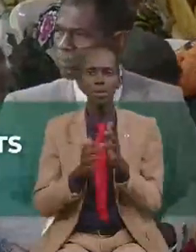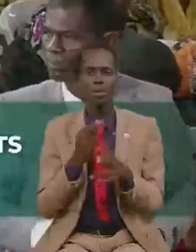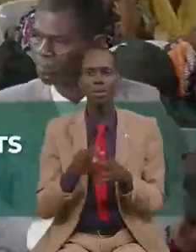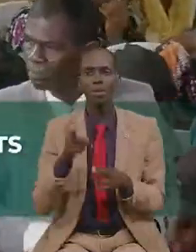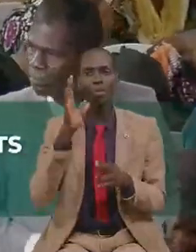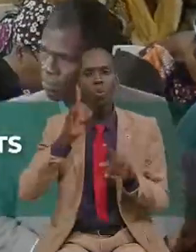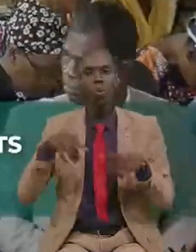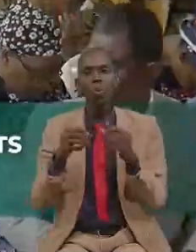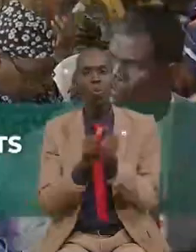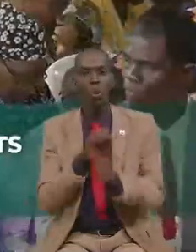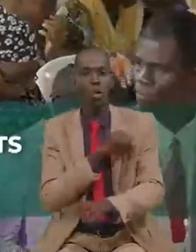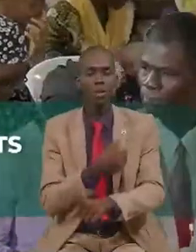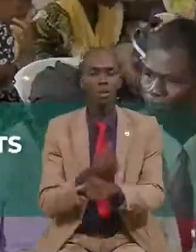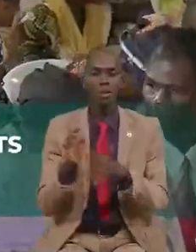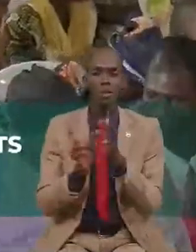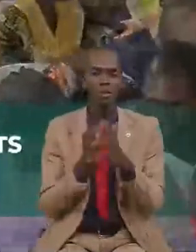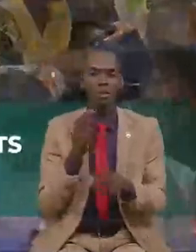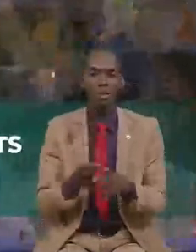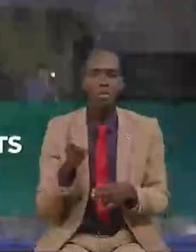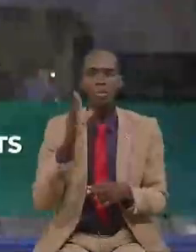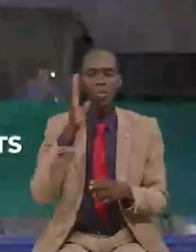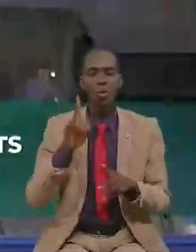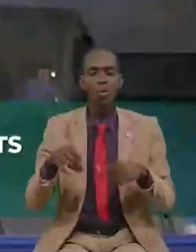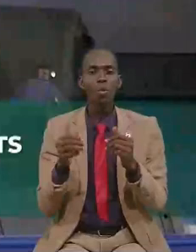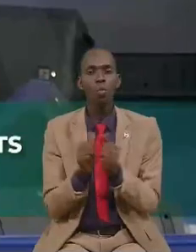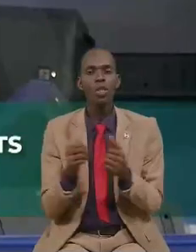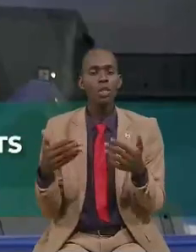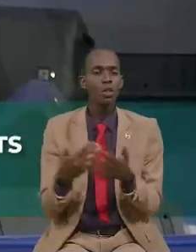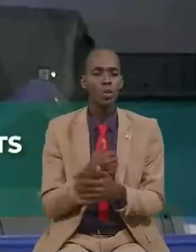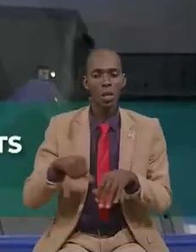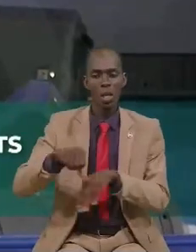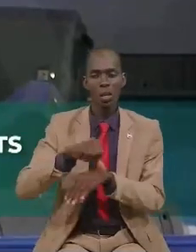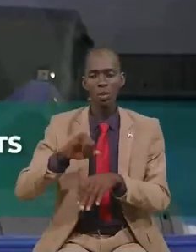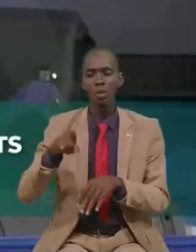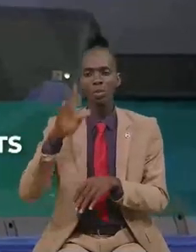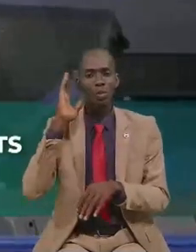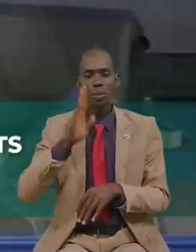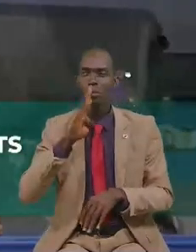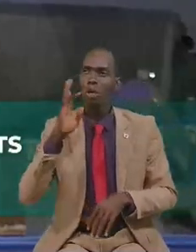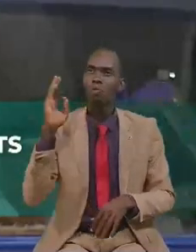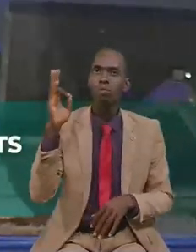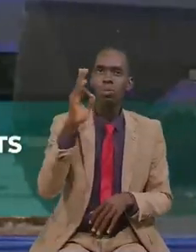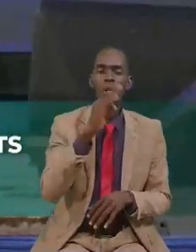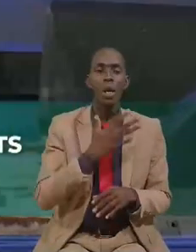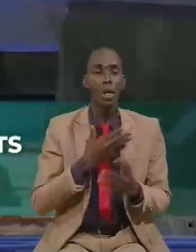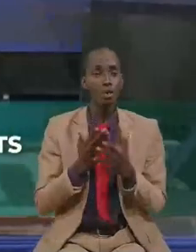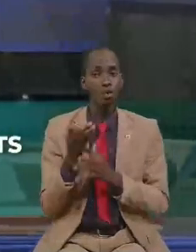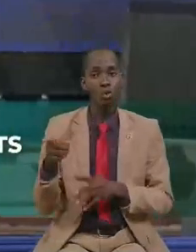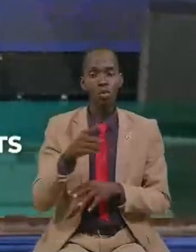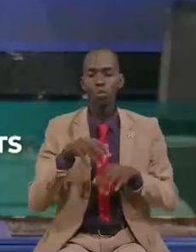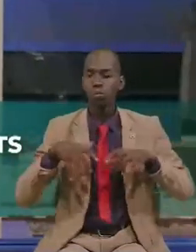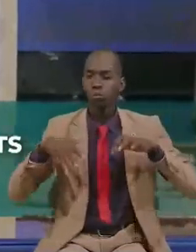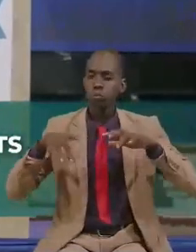avec une nouvelle onction et tu vas prêcher la parole. Et à travers toi, des multitudes seront sauvées. À travers toi,